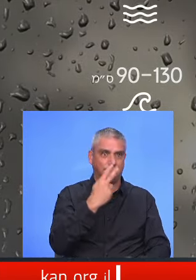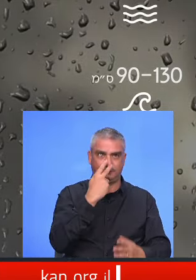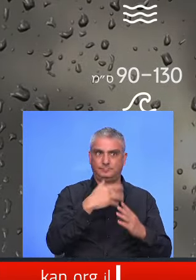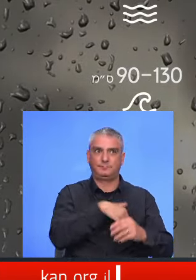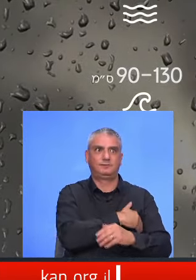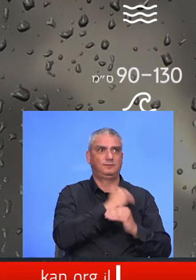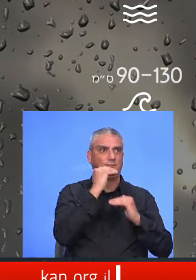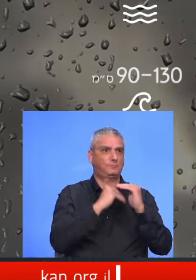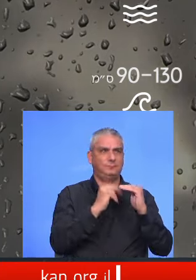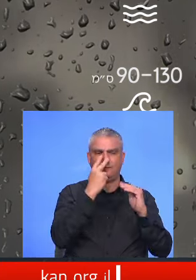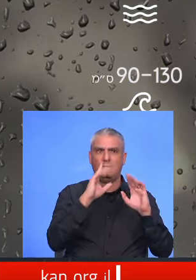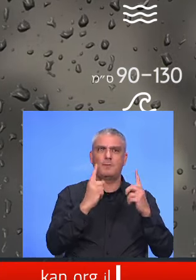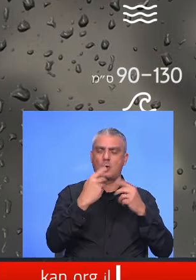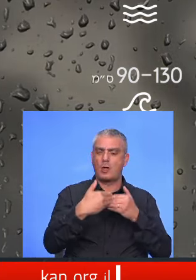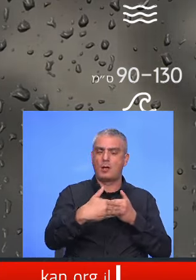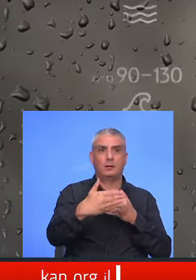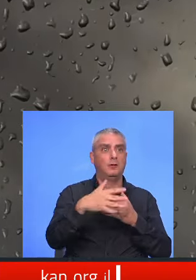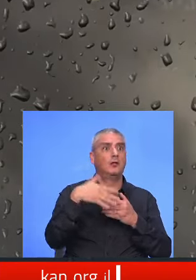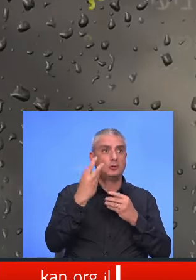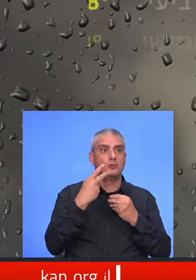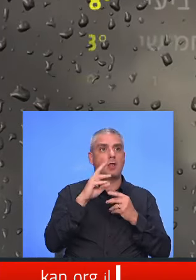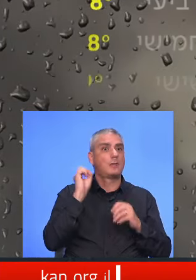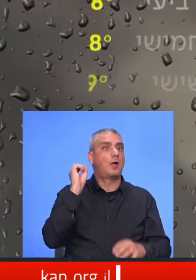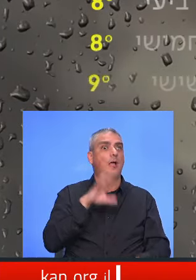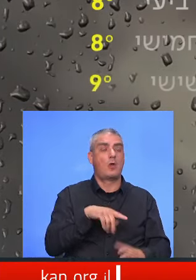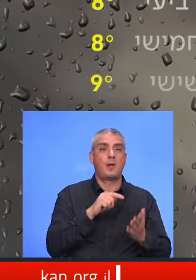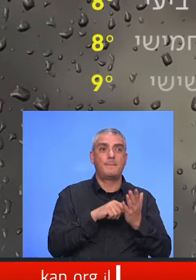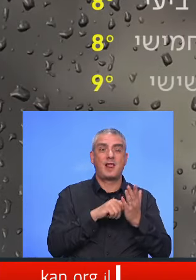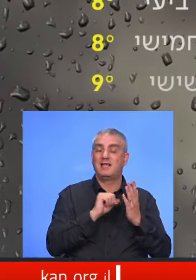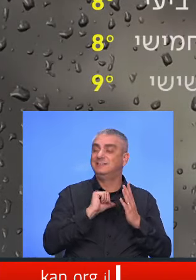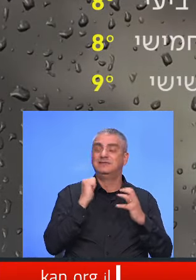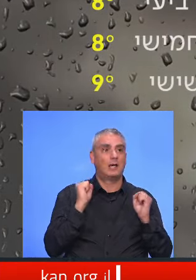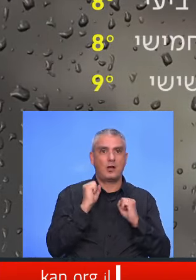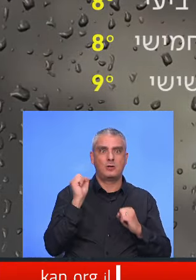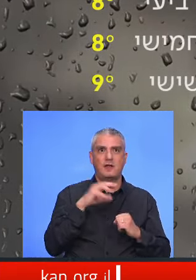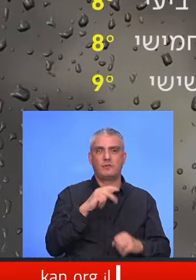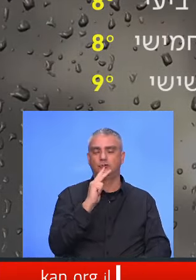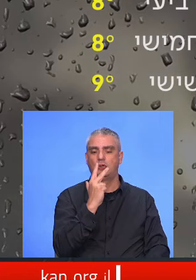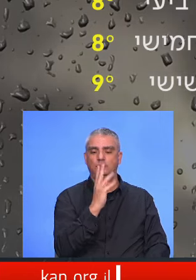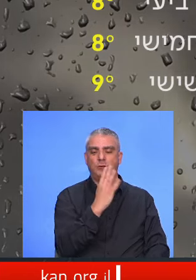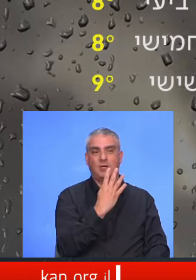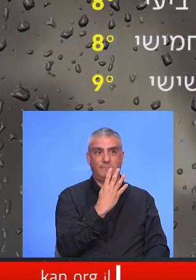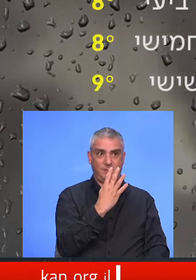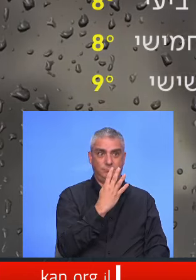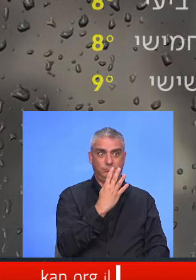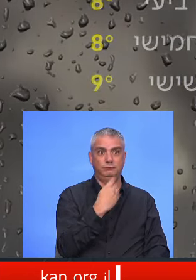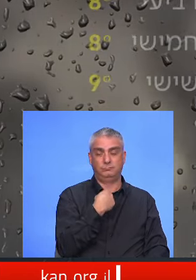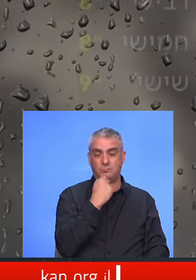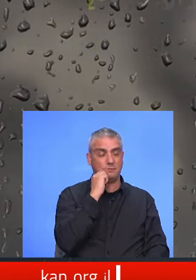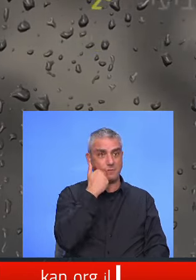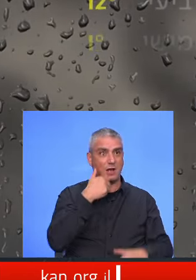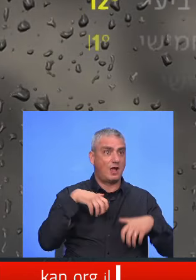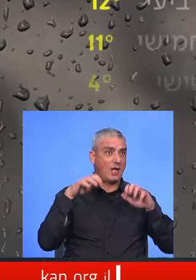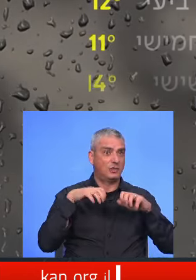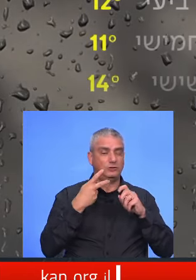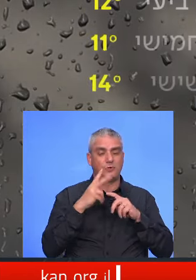נמוכות, אבל תראי מה קורה בתשקיף, זה הולך להיות עוד הרבה יותר גרוע, כי בעצם שיא הקור מגיע אלינו בימים שלישי ורביעי. אז אמרנו מחר, גשם שילך